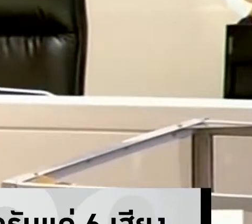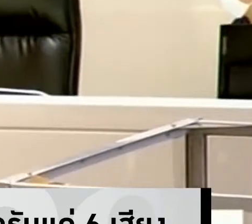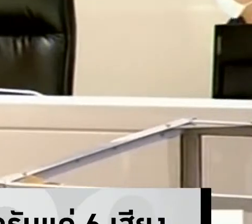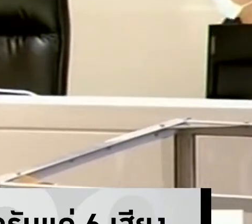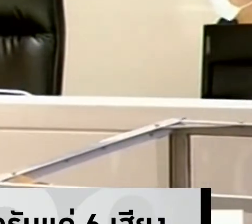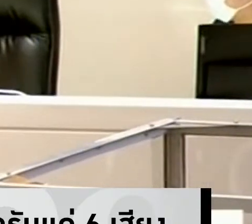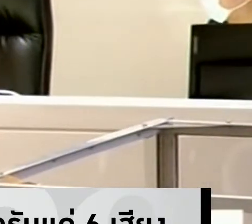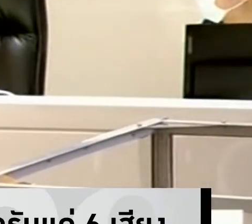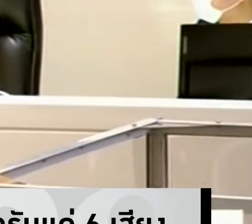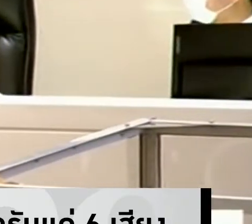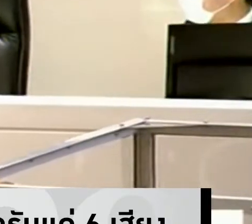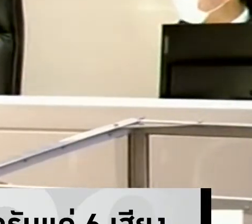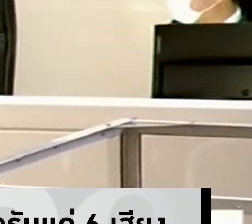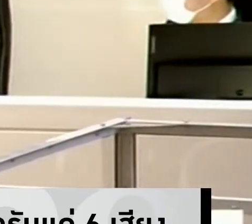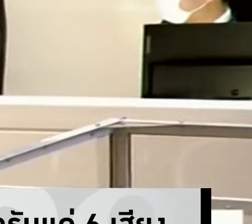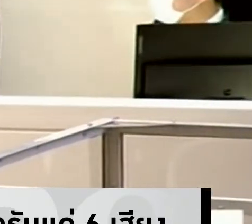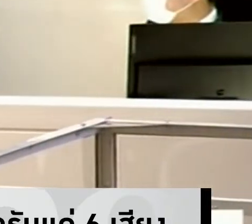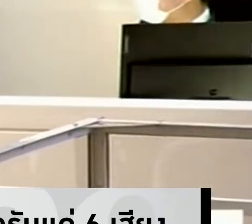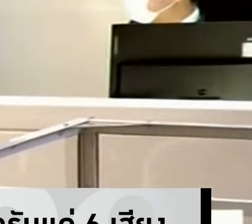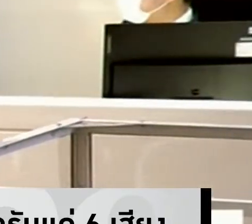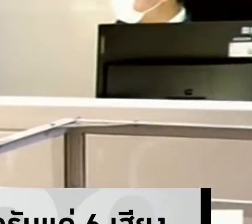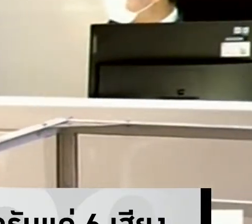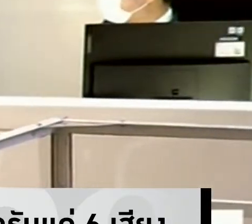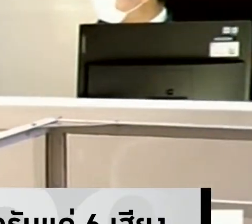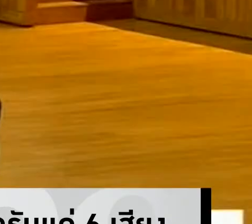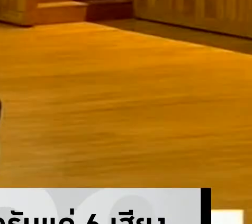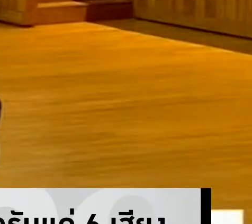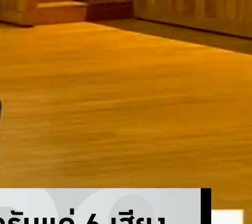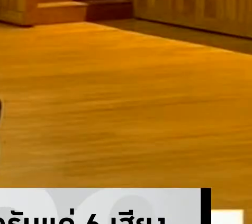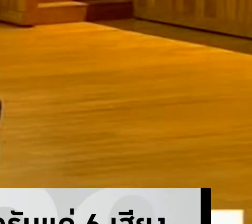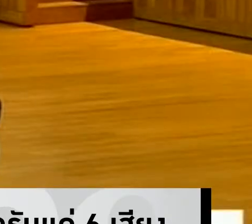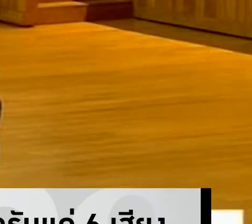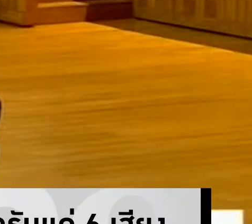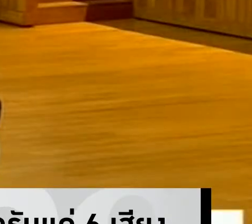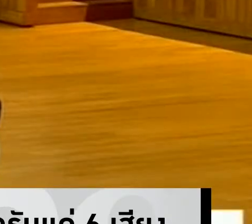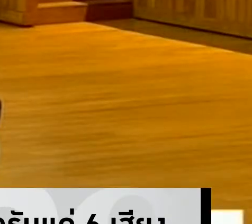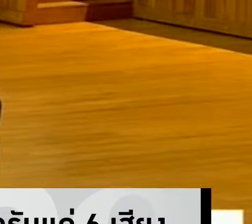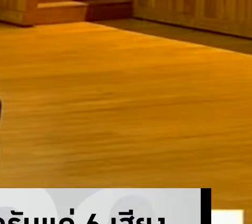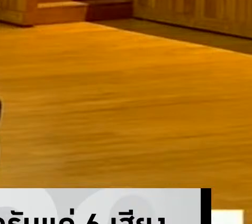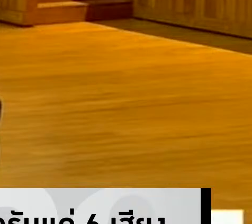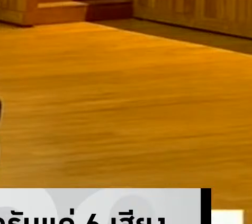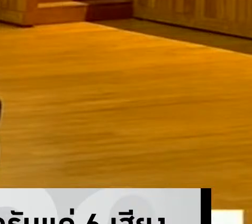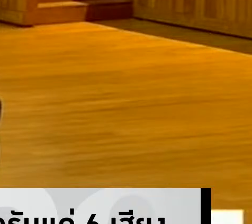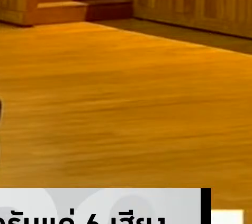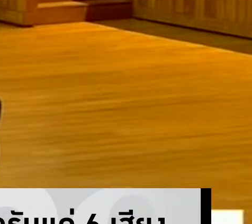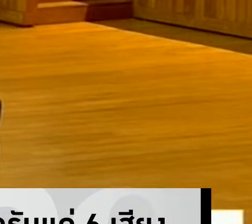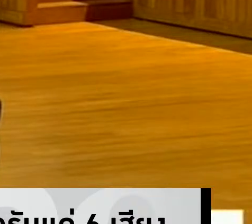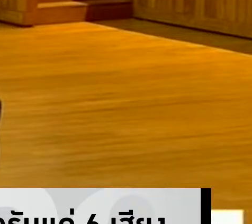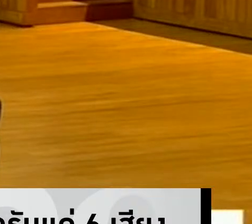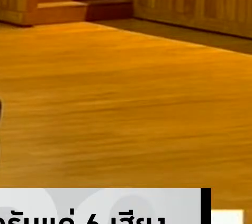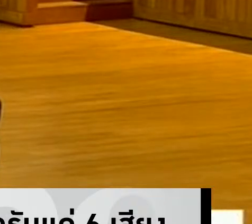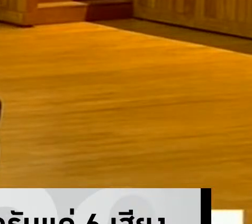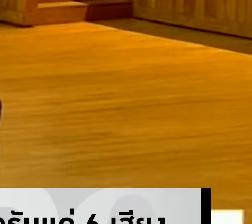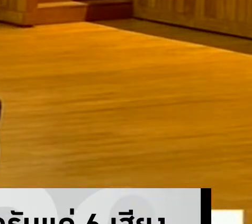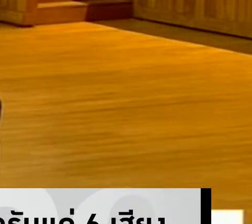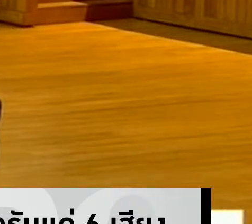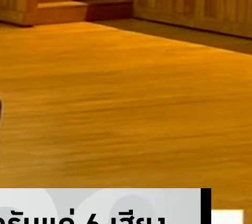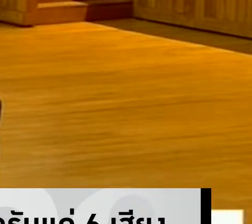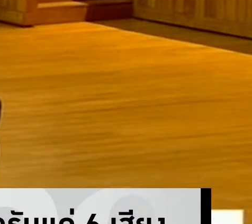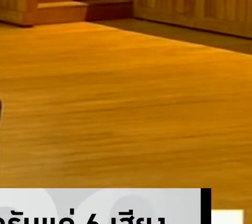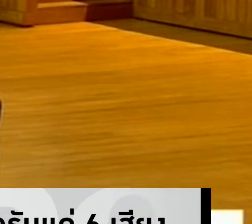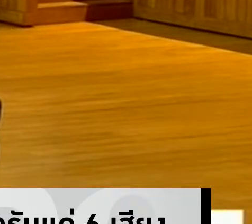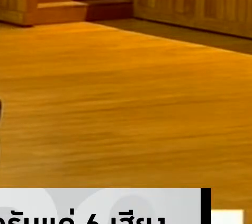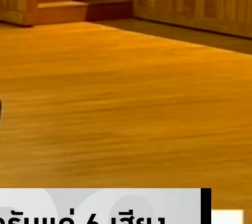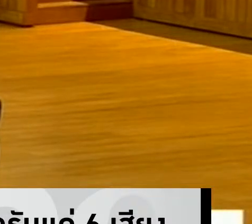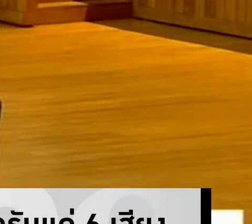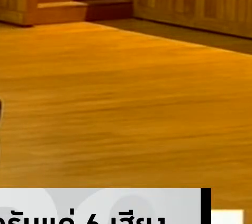า361เสียงในจำนวนนี้มีสว.เห็นชอบอยู่เพียง6เสียงเท่านั้นซึ่งน้อยกว่า1ใน3ของจำนวนสมาชิกสว.